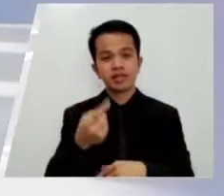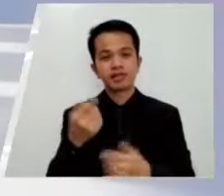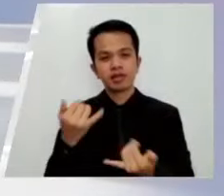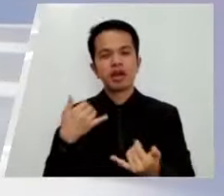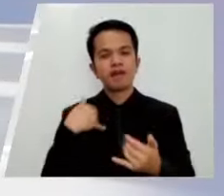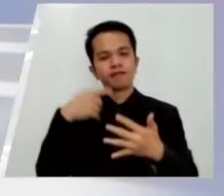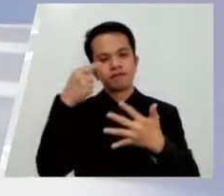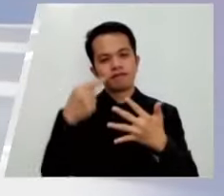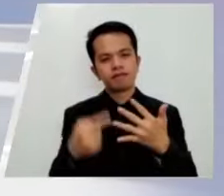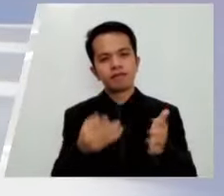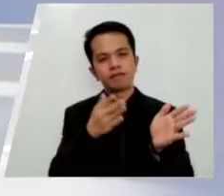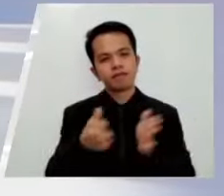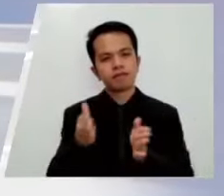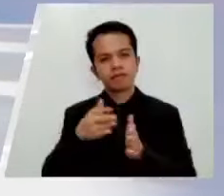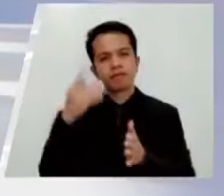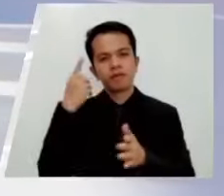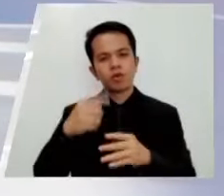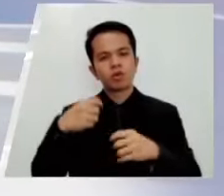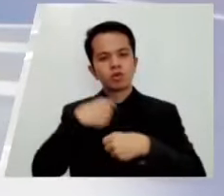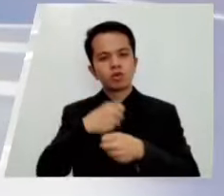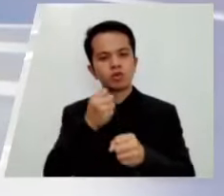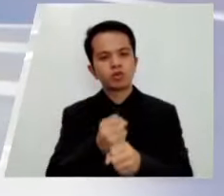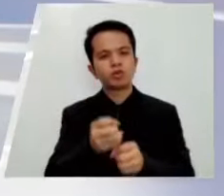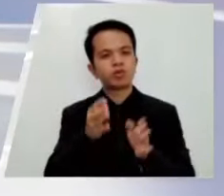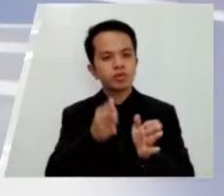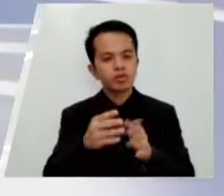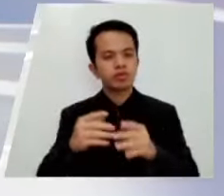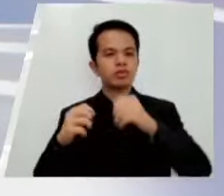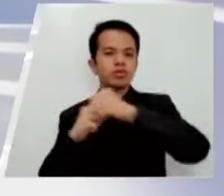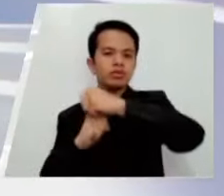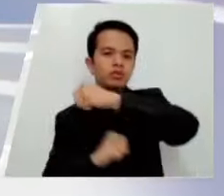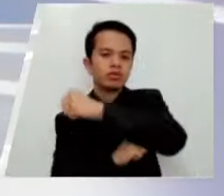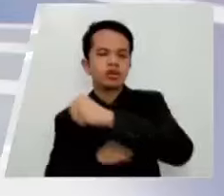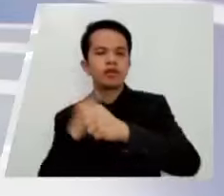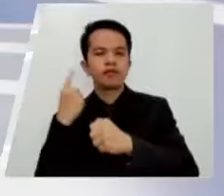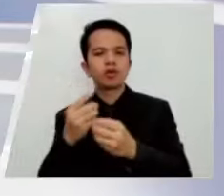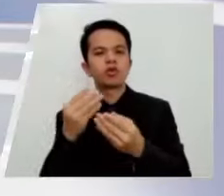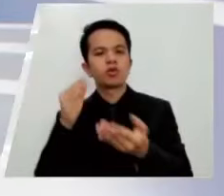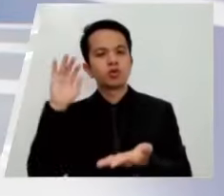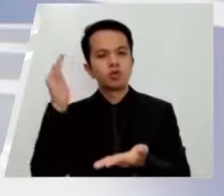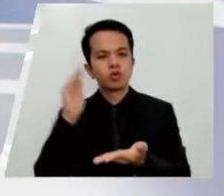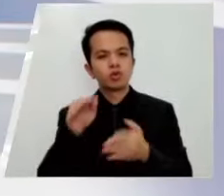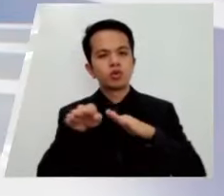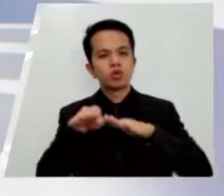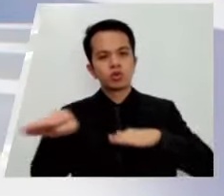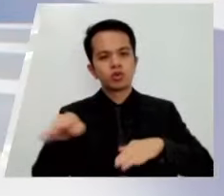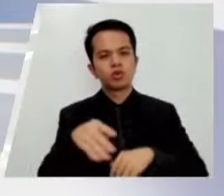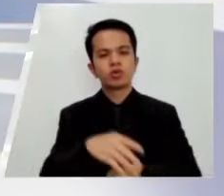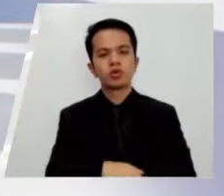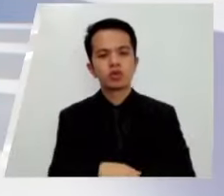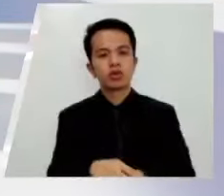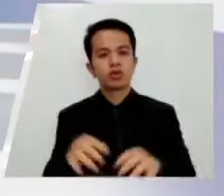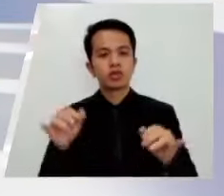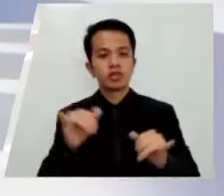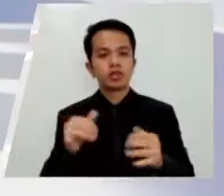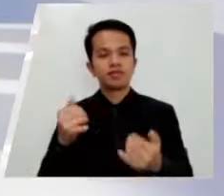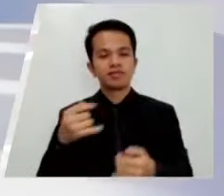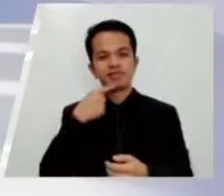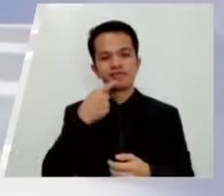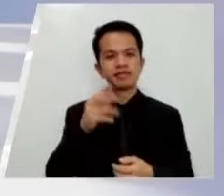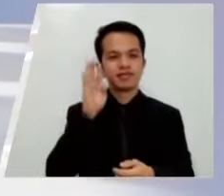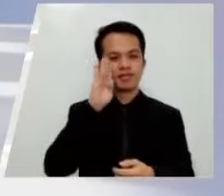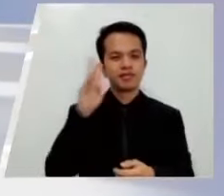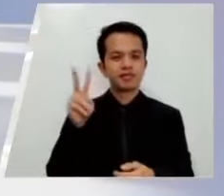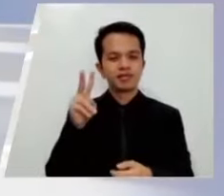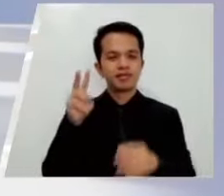sa pagkapagawa ng mga daan at tulay na makakatulong para maibsan ang trapiko sa bansa. Dito rin binanggit ni Pangulong Bongbong Marcos na hindi